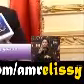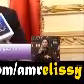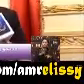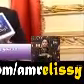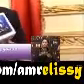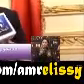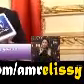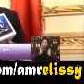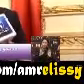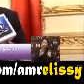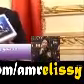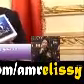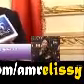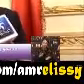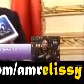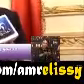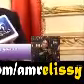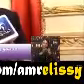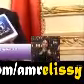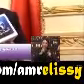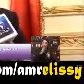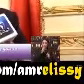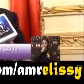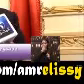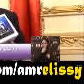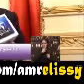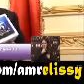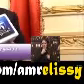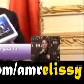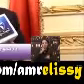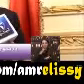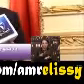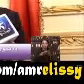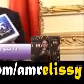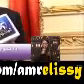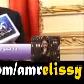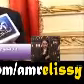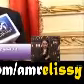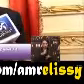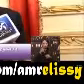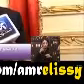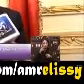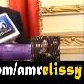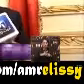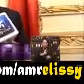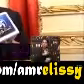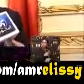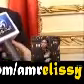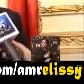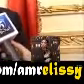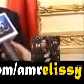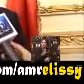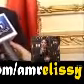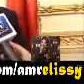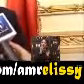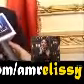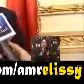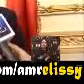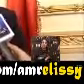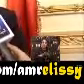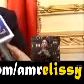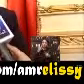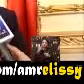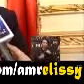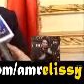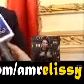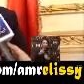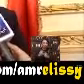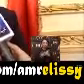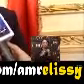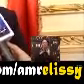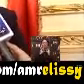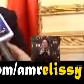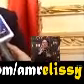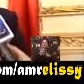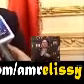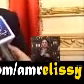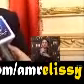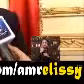ضمنها ما أشار إليه الدكتور عمرو الليثي وما أشار إليه الفنان الأستاذ محمد صبحي من جهود